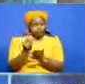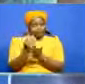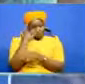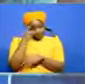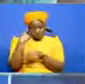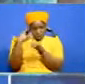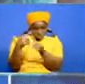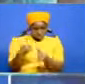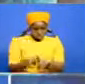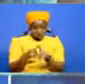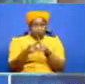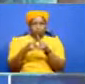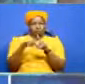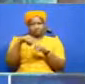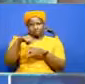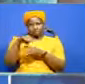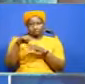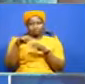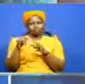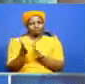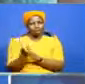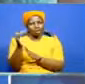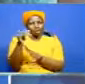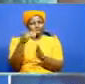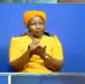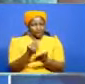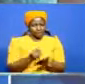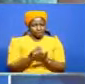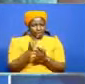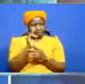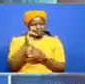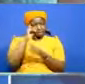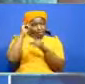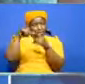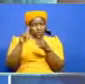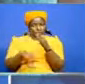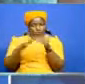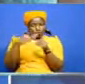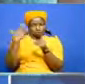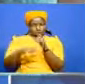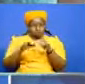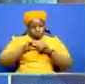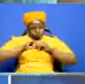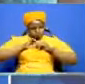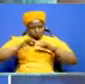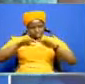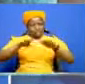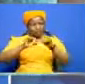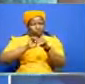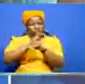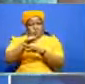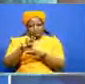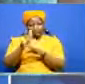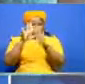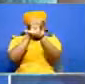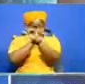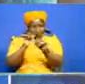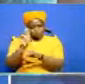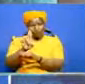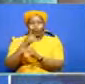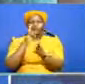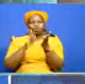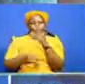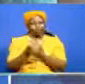la taifa. Hii ni kwa kutekelezwa kwa masharti ya kuzuia msambao wa ugonjwa wa COVID-19. Rais Uhuru Kenyatta amesema kwamba